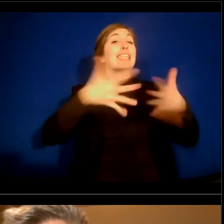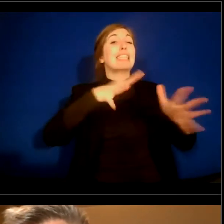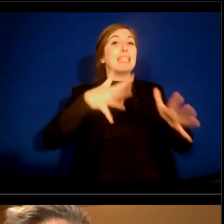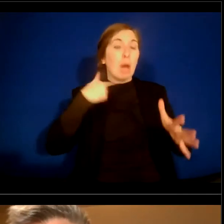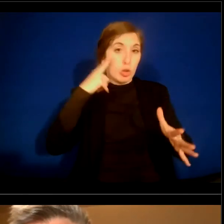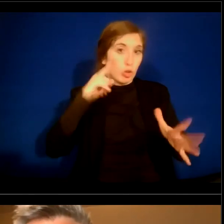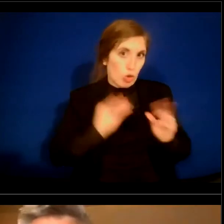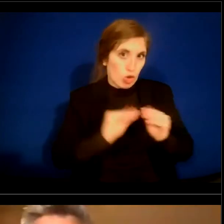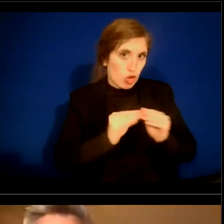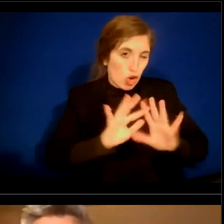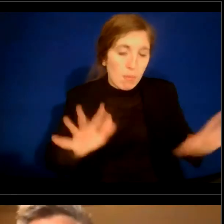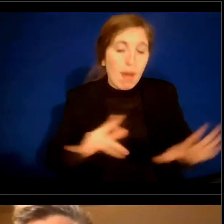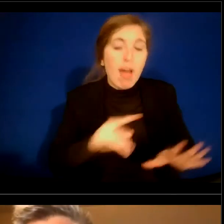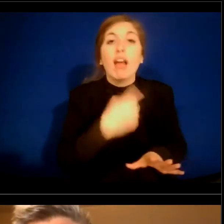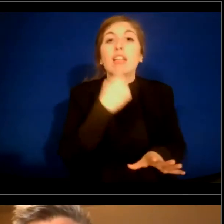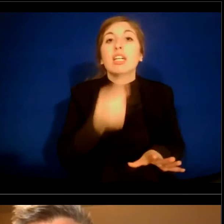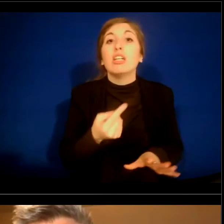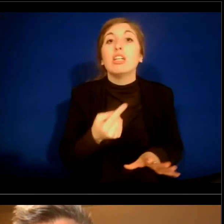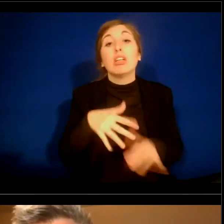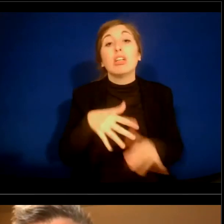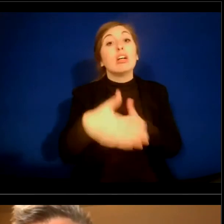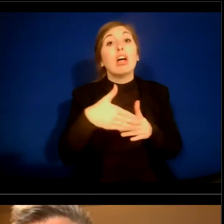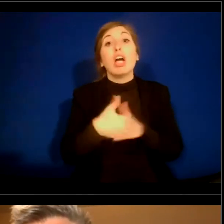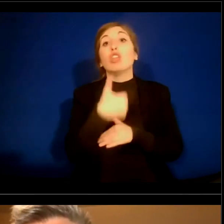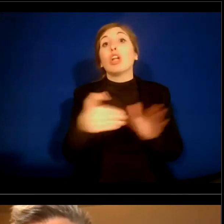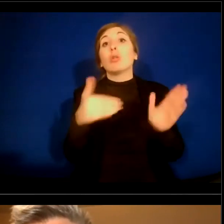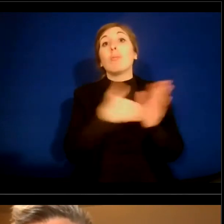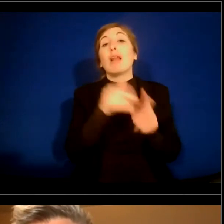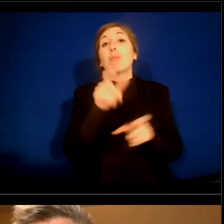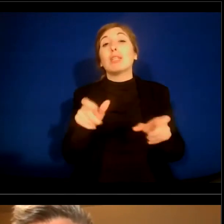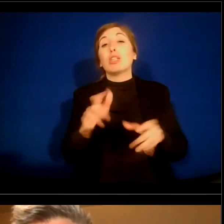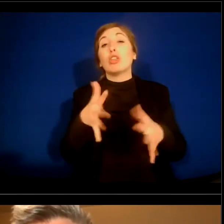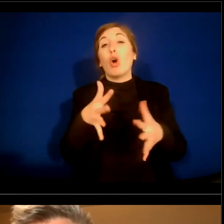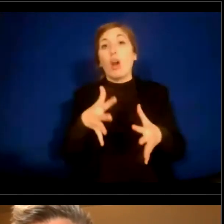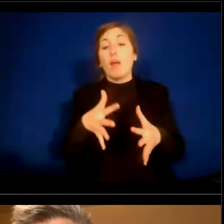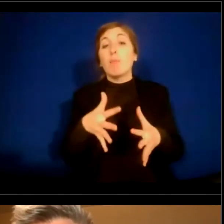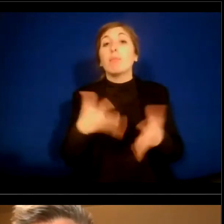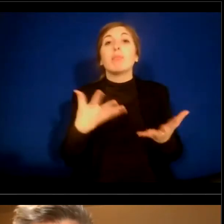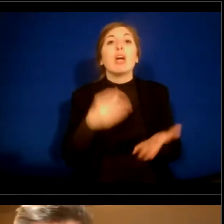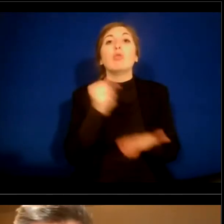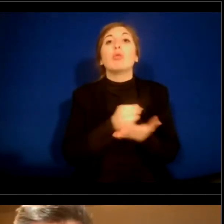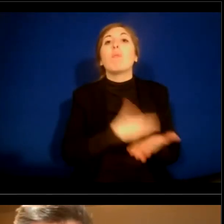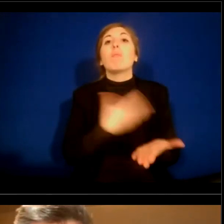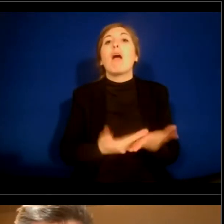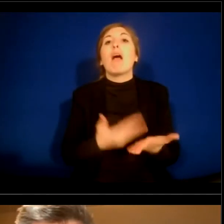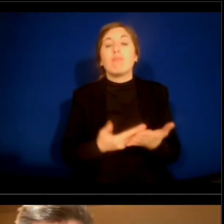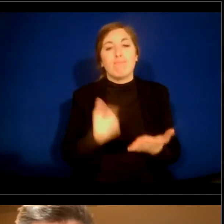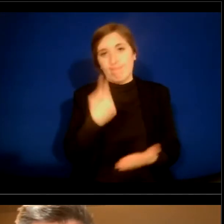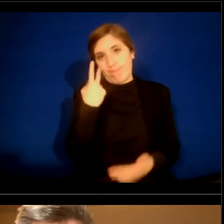persone. La fonte non lo so, io non l'ho vista, ho visto delle dichiarazioni e non delle fonti.